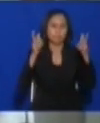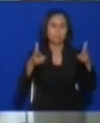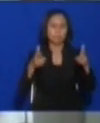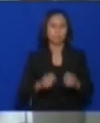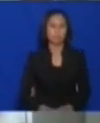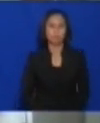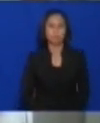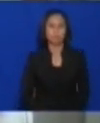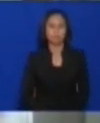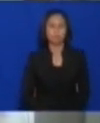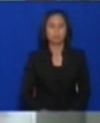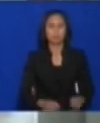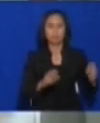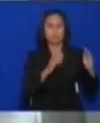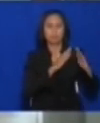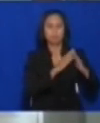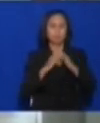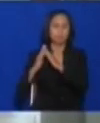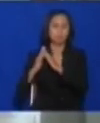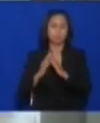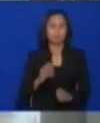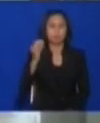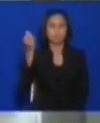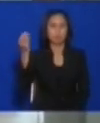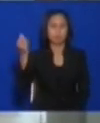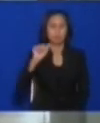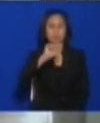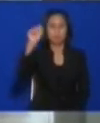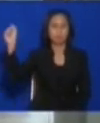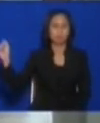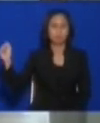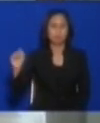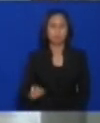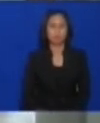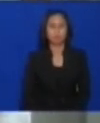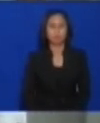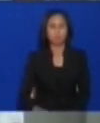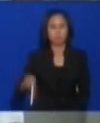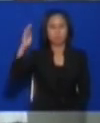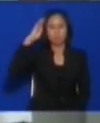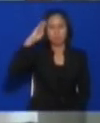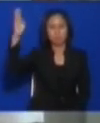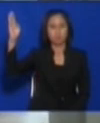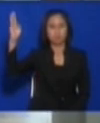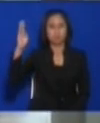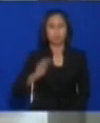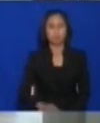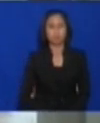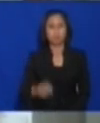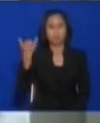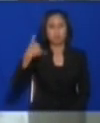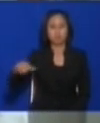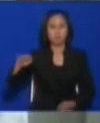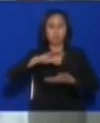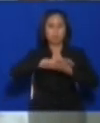industri yang berbasis kreativitas dan inovasi reformasi birokrasi melakukan pembaruan perubahan terhadap sistem penyelenggara pemerintah